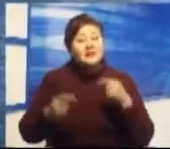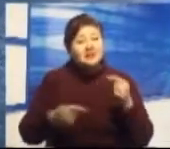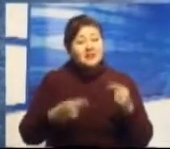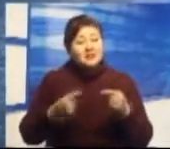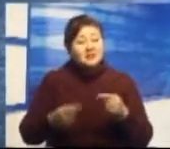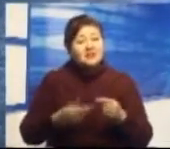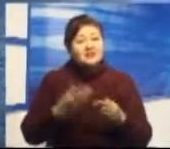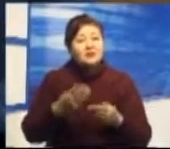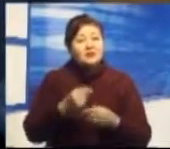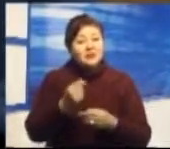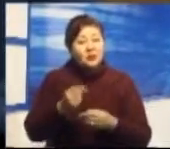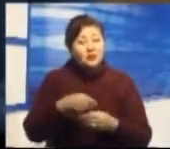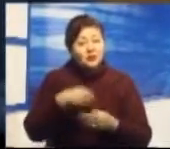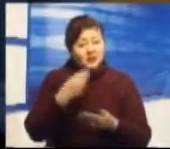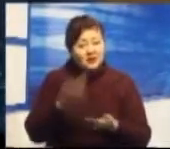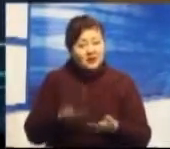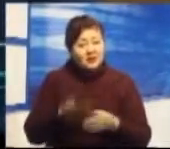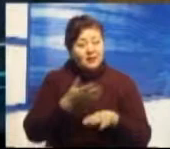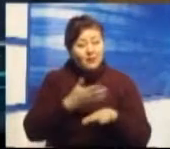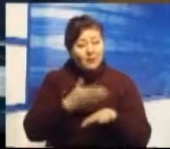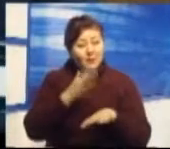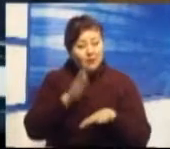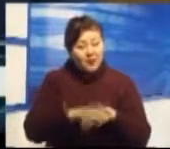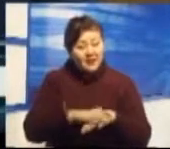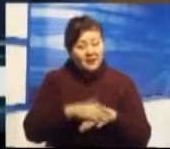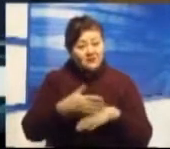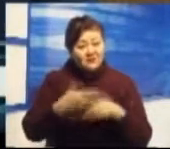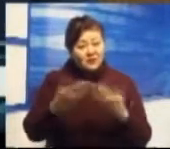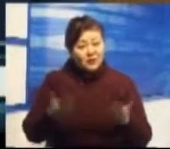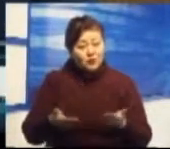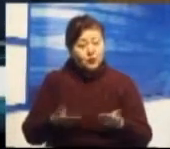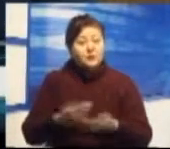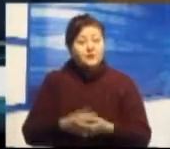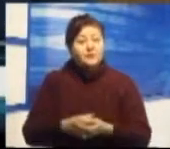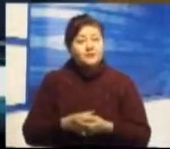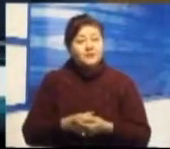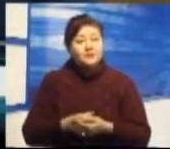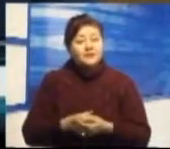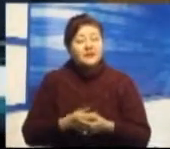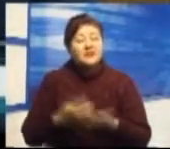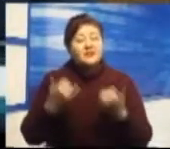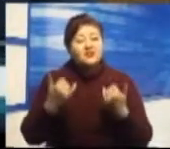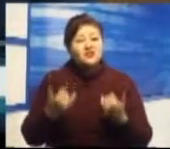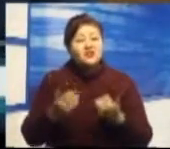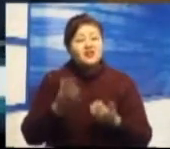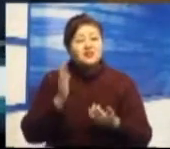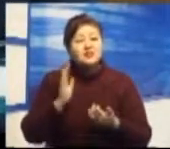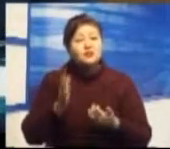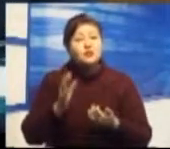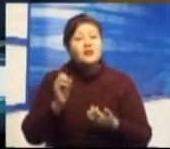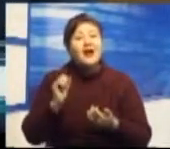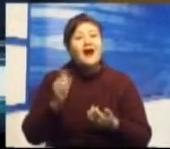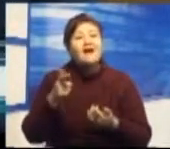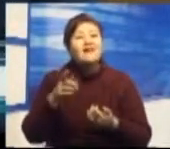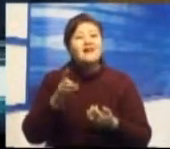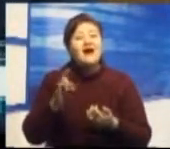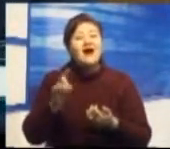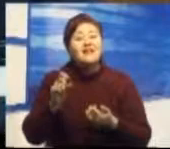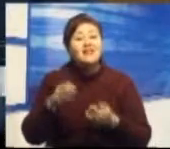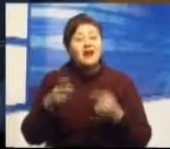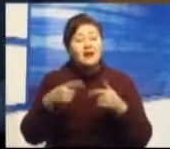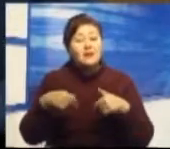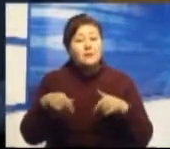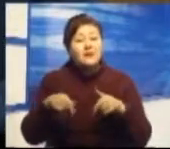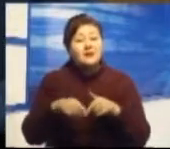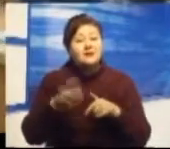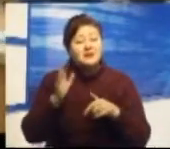болатындығын жеткізді. Теперь у нас будет аграрная кредитная корпорация. Енді бізде аграрлық несие корпорациясы жұмыс істейді, яғни